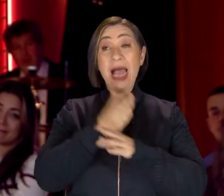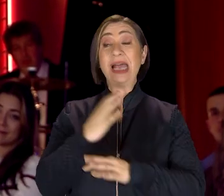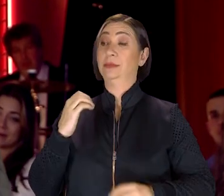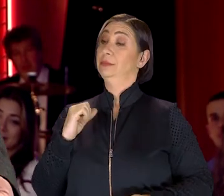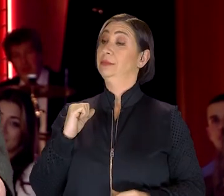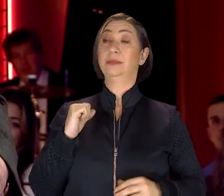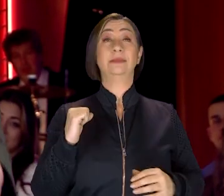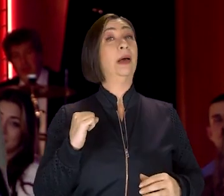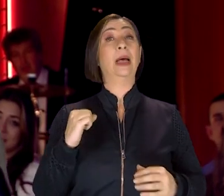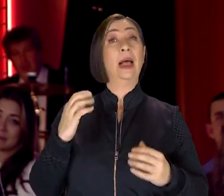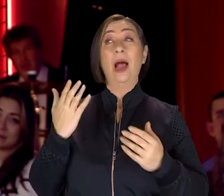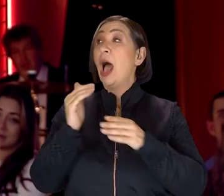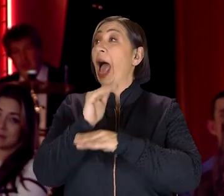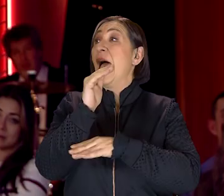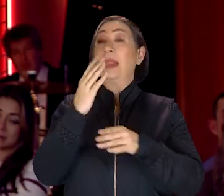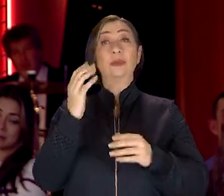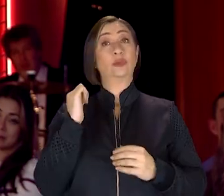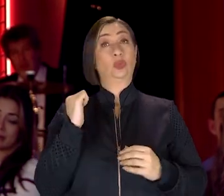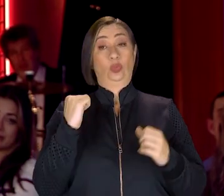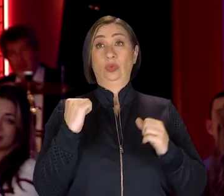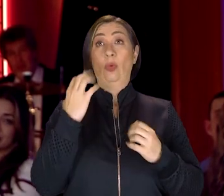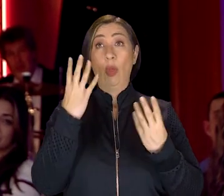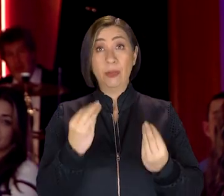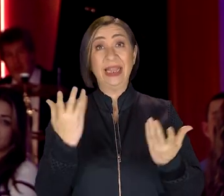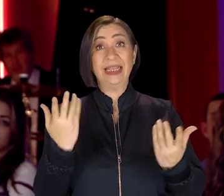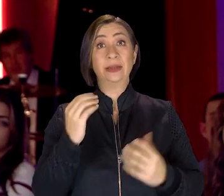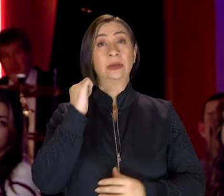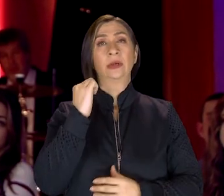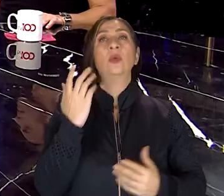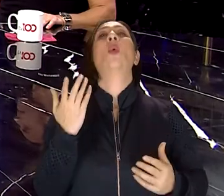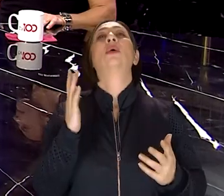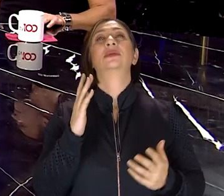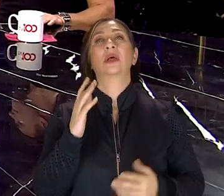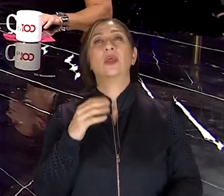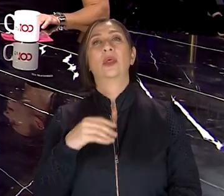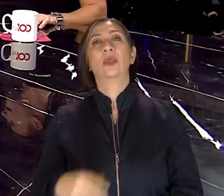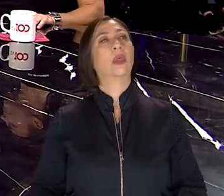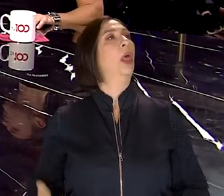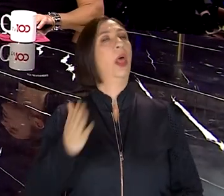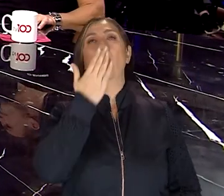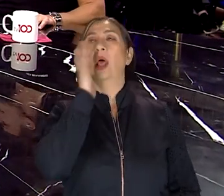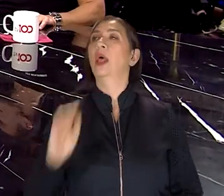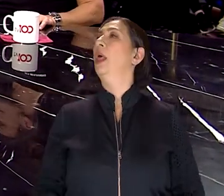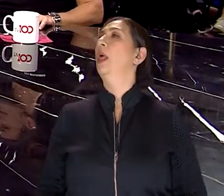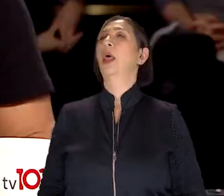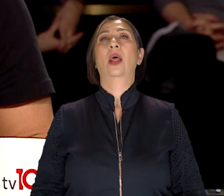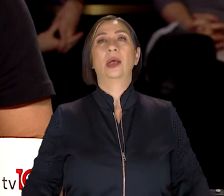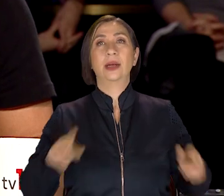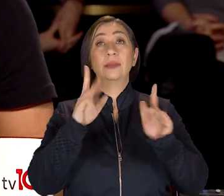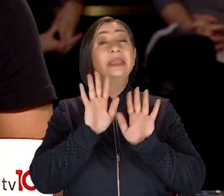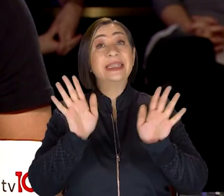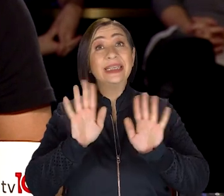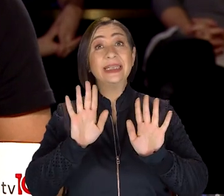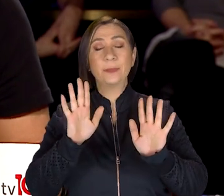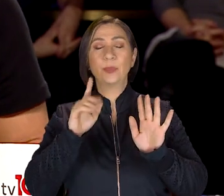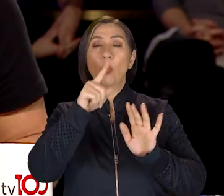durmuyor. Böyle çünkü bir adam hayattaki duruşu da dik olmalı ki dik olsun. Yoksa böyle duruyorsun. Abi bu işin felsefi tarafı ama